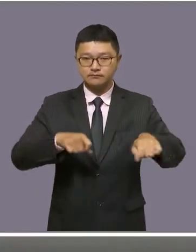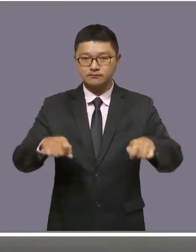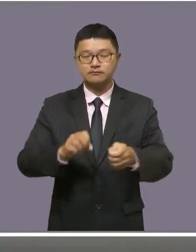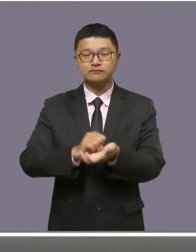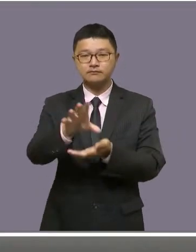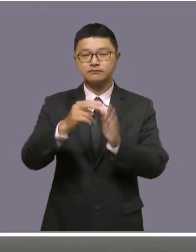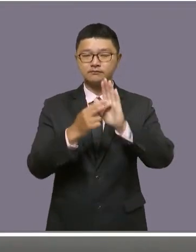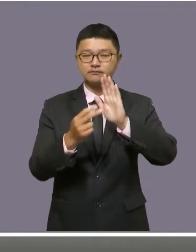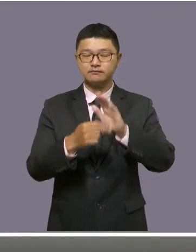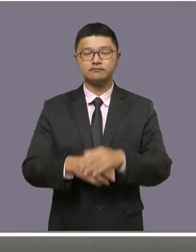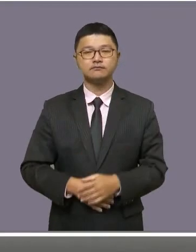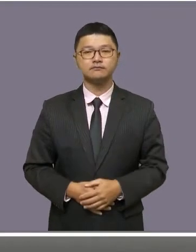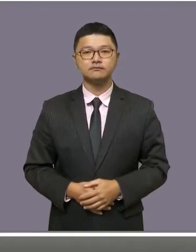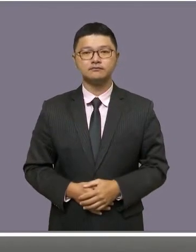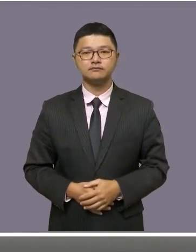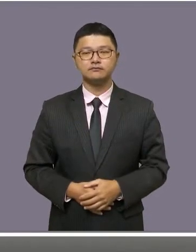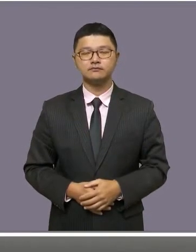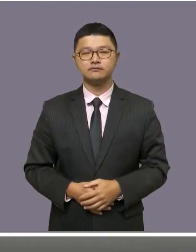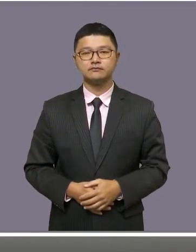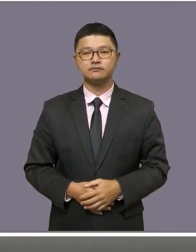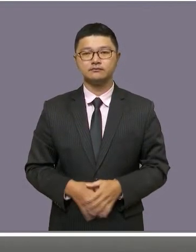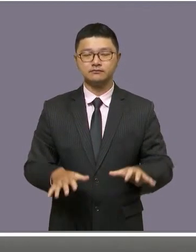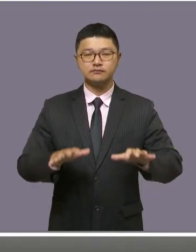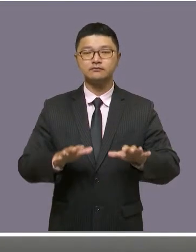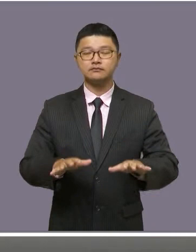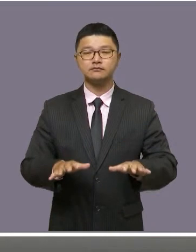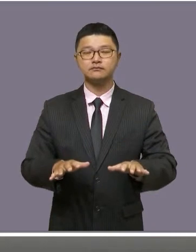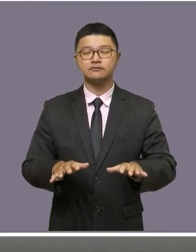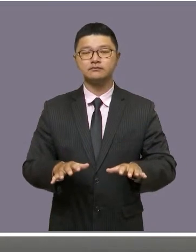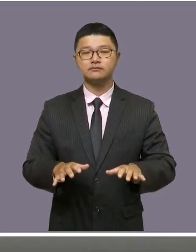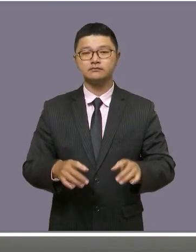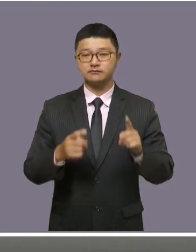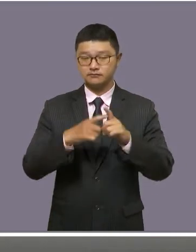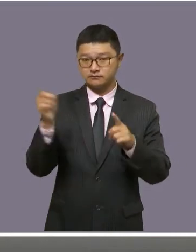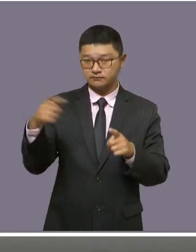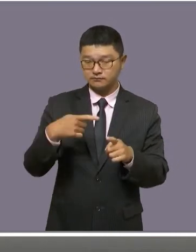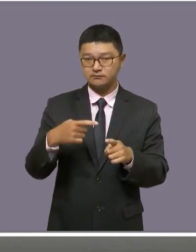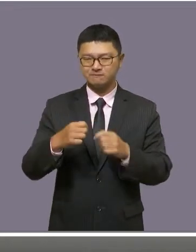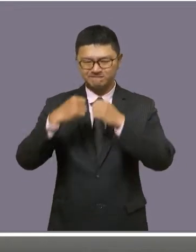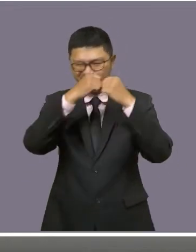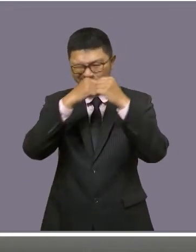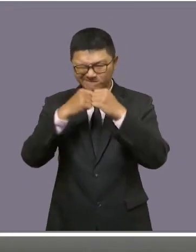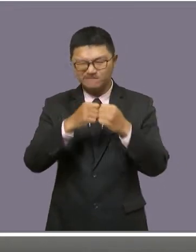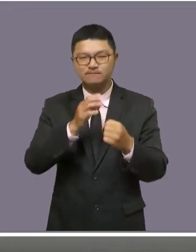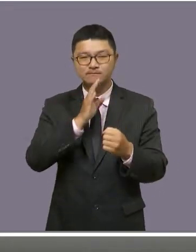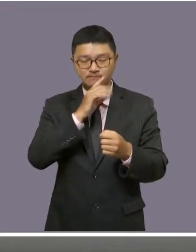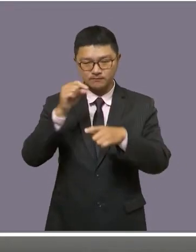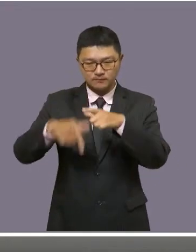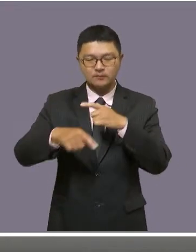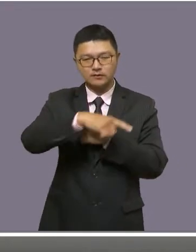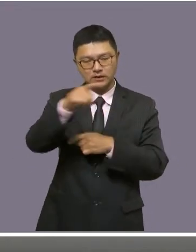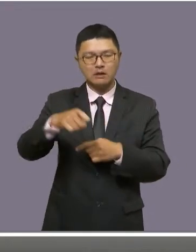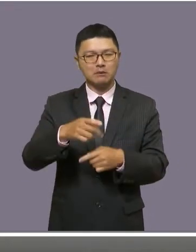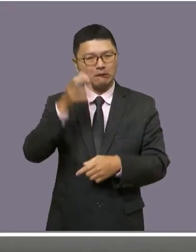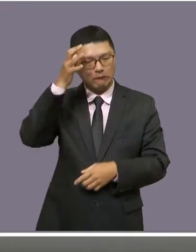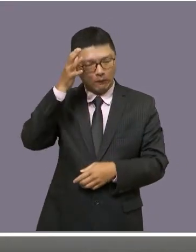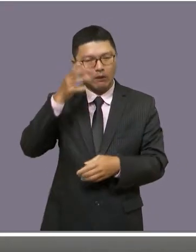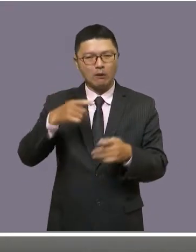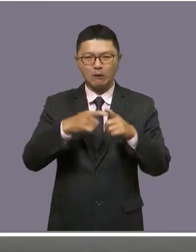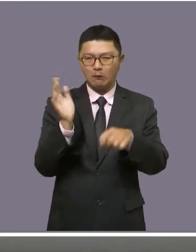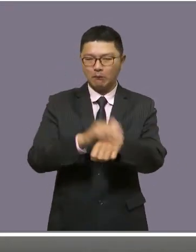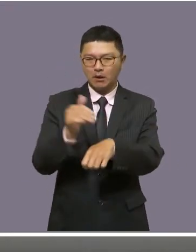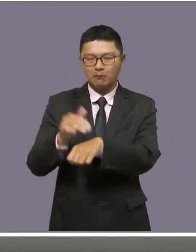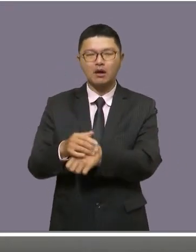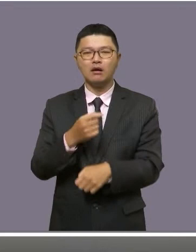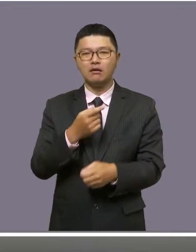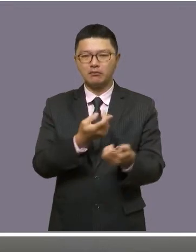生的一个简报。那我们知道目前人才进足可以说是各界所非常关注的，这个人才进足